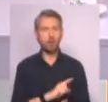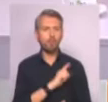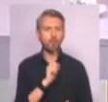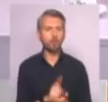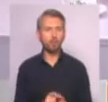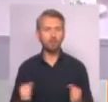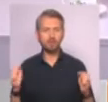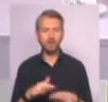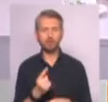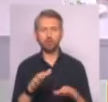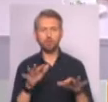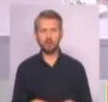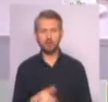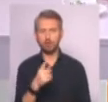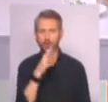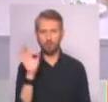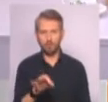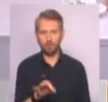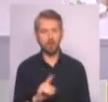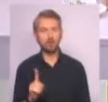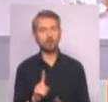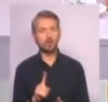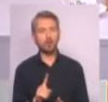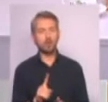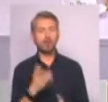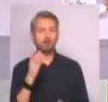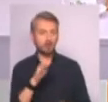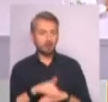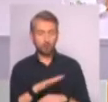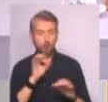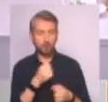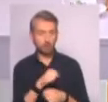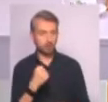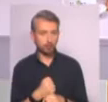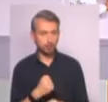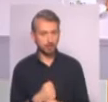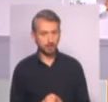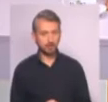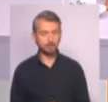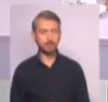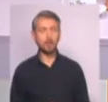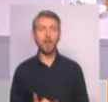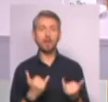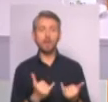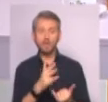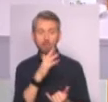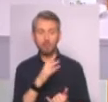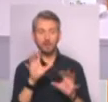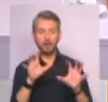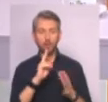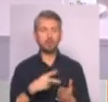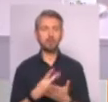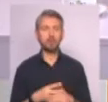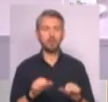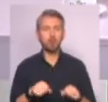зібратися в одному місці в один момент. Що можливо, фактично було неможливо зробити. На сьогоднішній момент закон передбачає